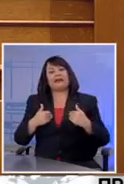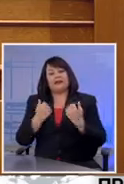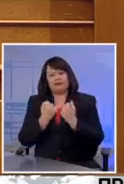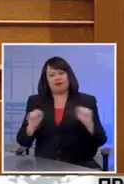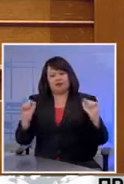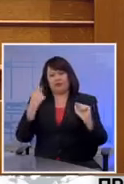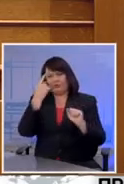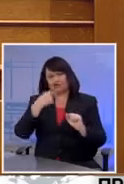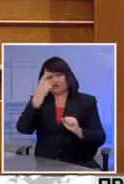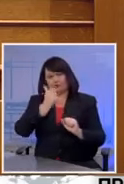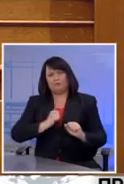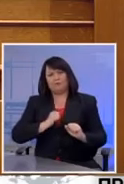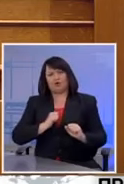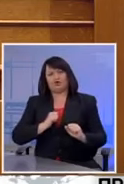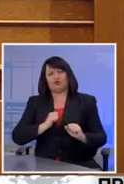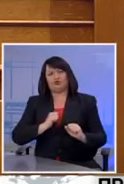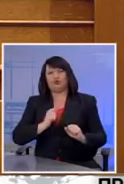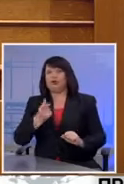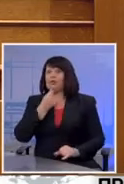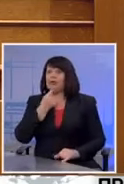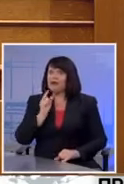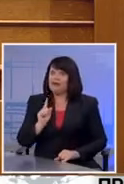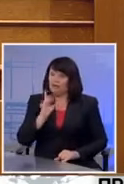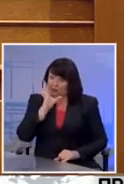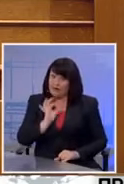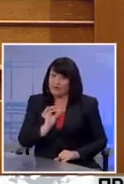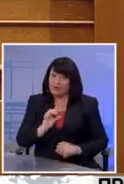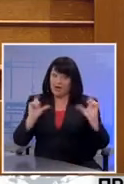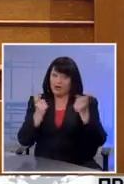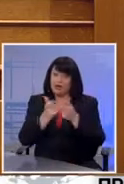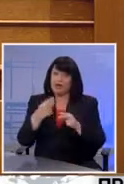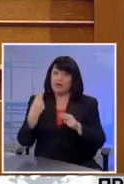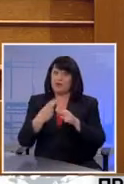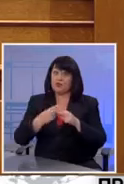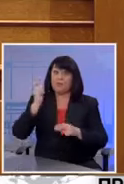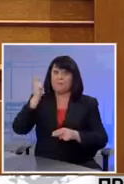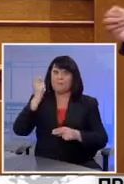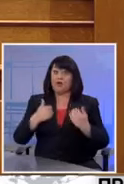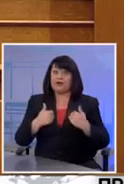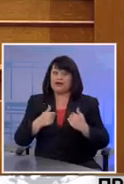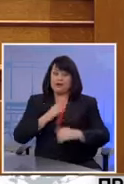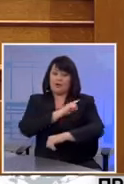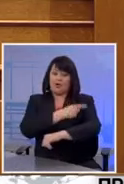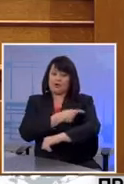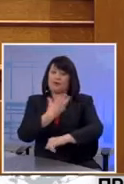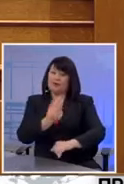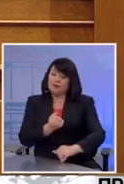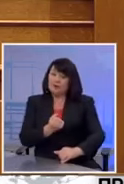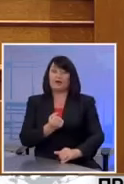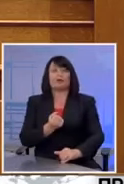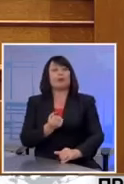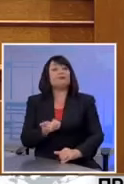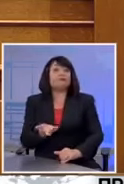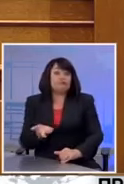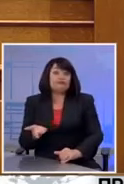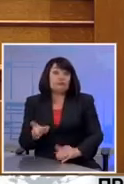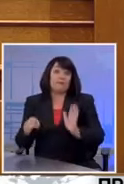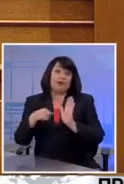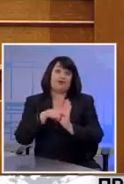αυτόνομος, ότι έχω το δικό μου στίγμα. Δεν είναι εύκολη υπόθεση, πράγματι. Όταν προέρχεσαι από μια πολιτική οικογένεια υπάρχουν πλεονεκτήματα, υπάρχουν